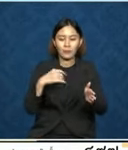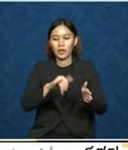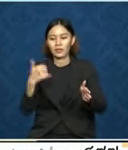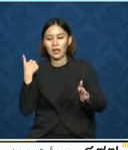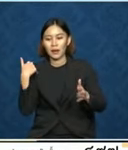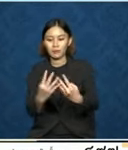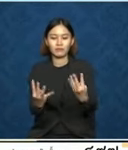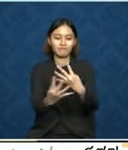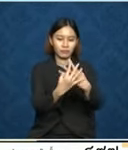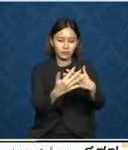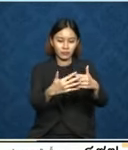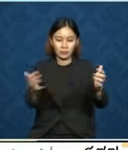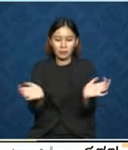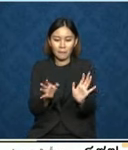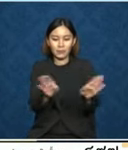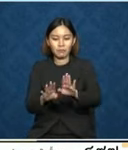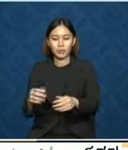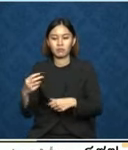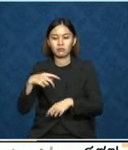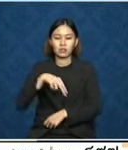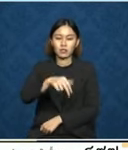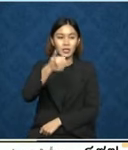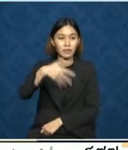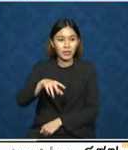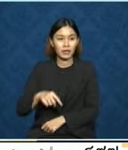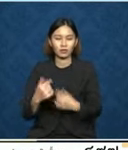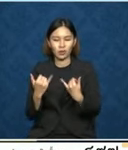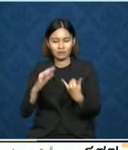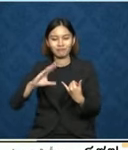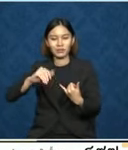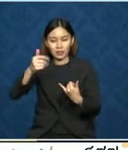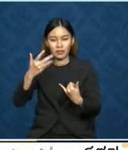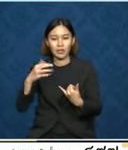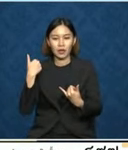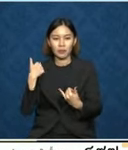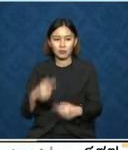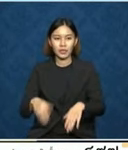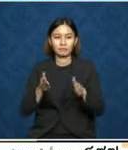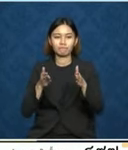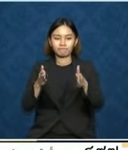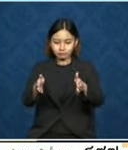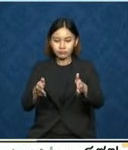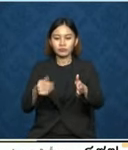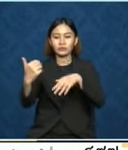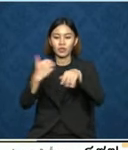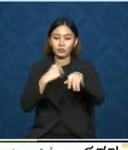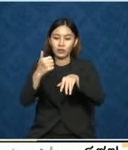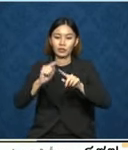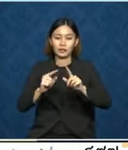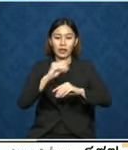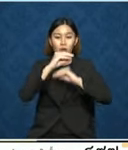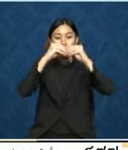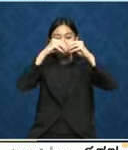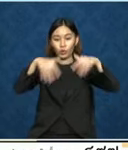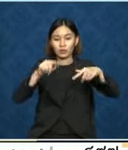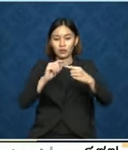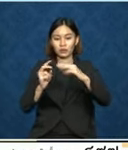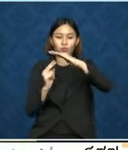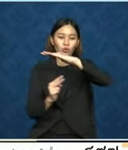ปิดล้อมพื้นที่พี่น้องประชาชนสัญจรไม่ได้ช่วงนี้ดีขึ้นมาหน่อยค่ะมีการคืนพื้นผิวแล้วหากแต่โครงสร้างของตัว